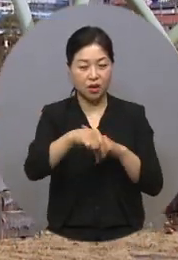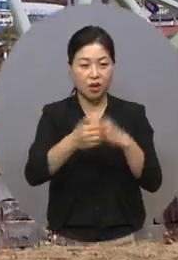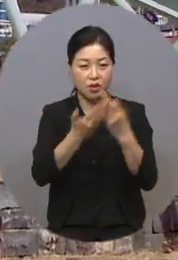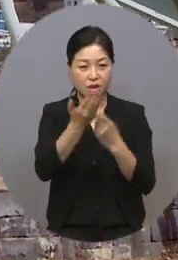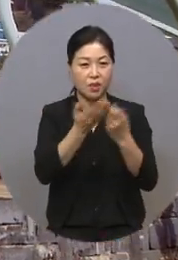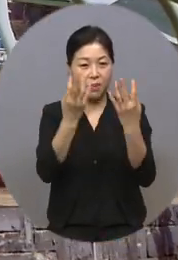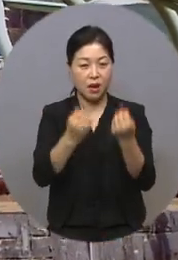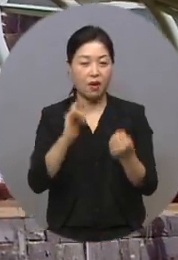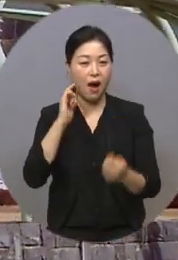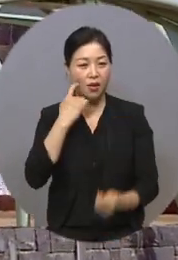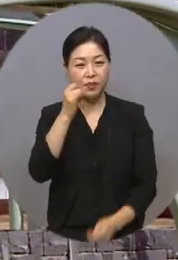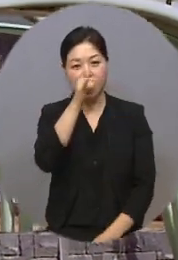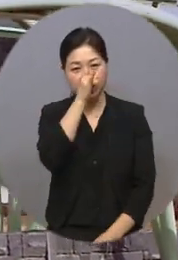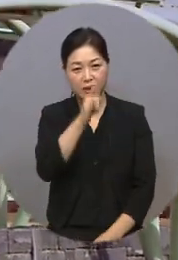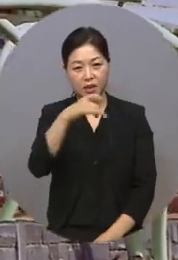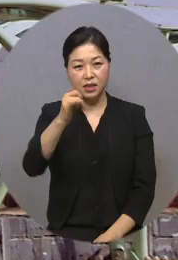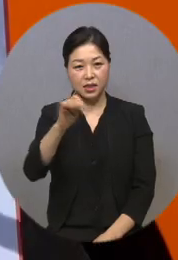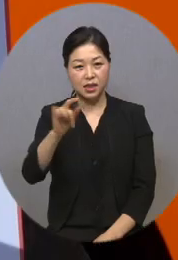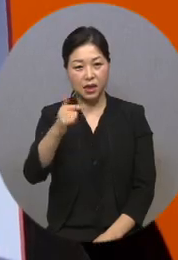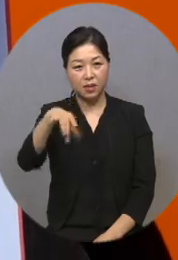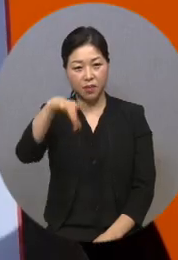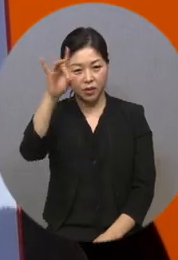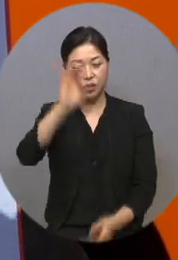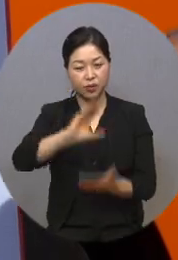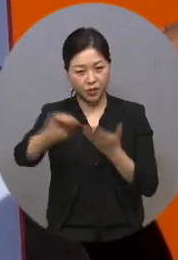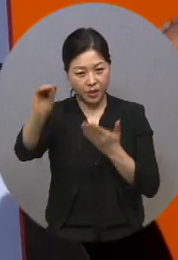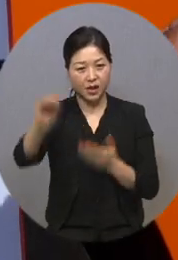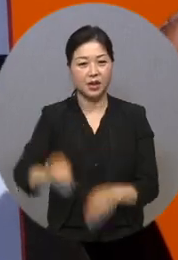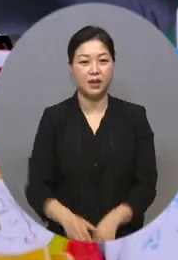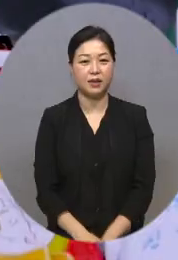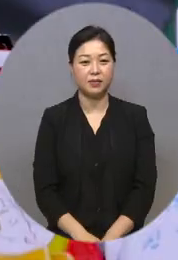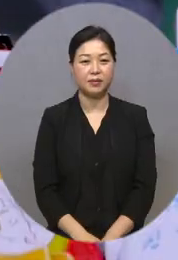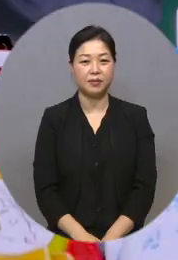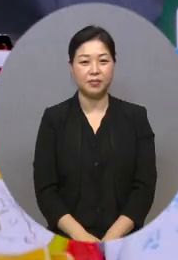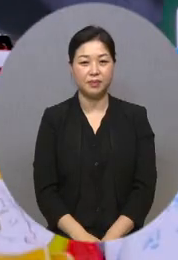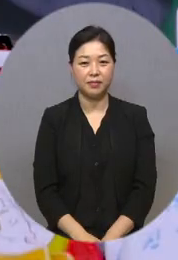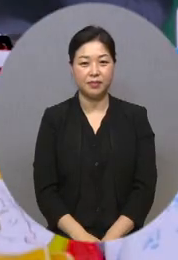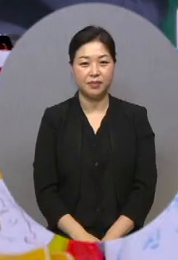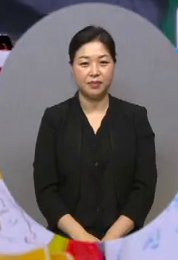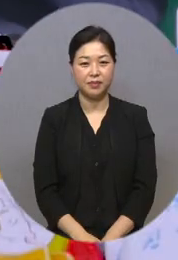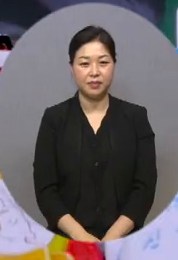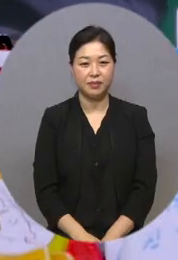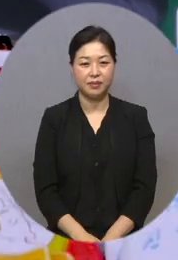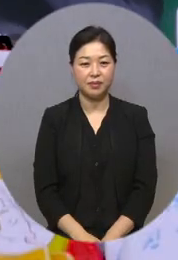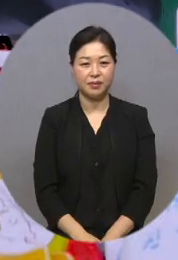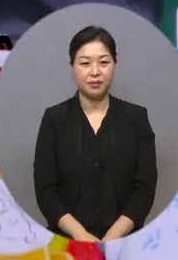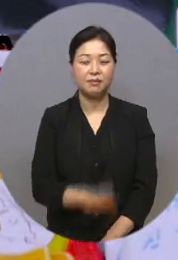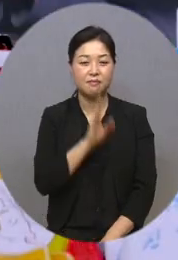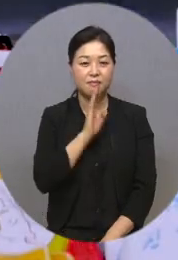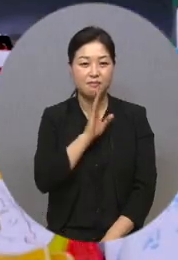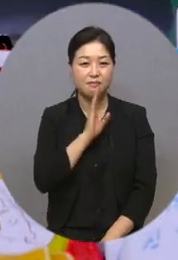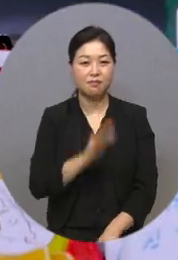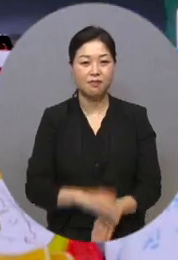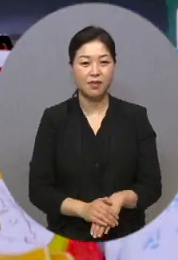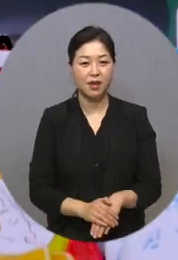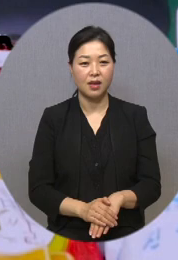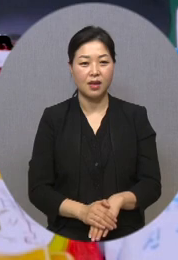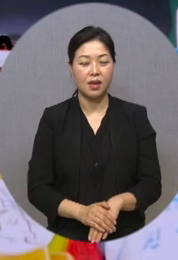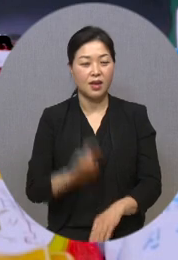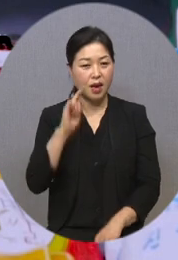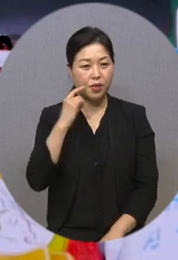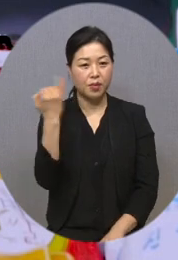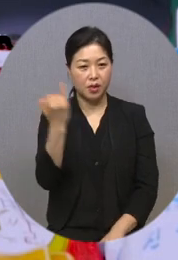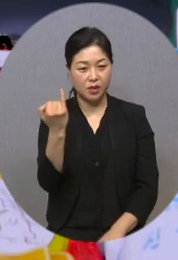섬이 아름답기로 소문난 신안군으로 출발합니다. 아 그렇습니다. 자 그렇다면은요 저희가